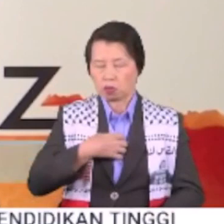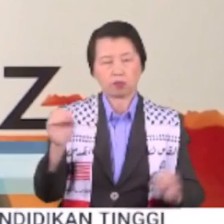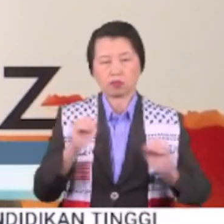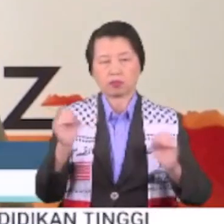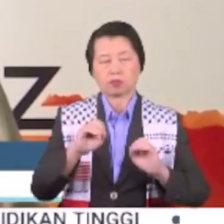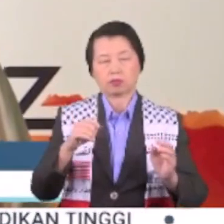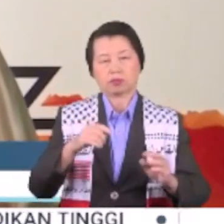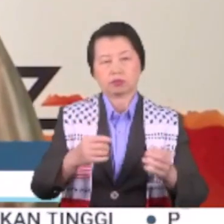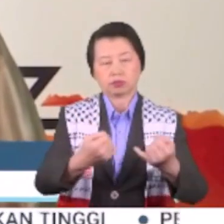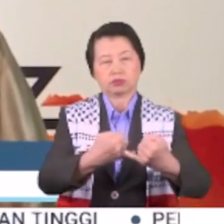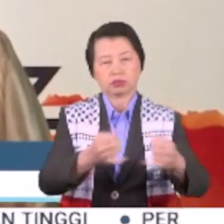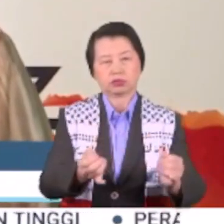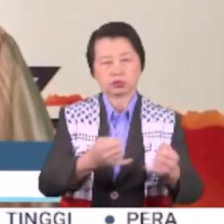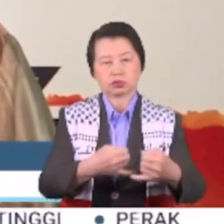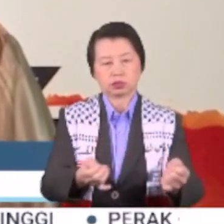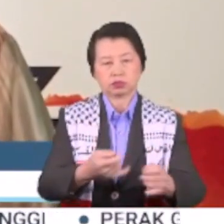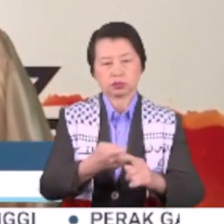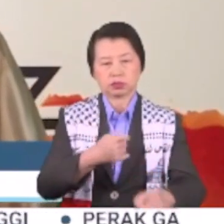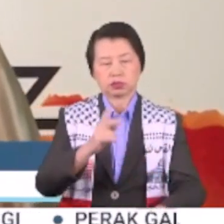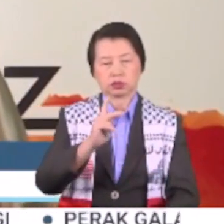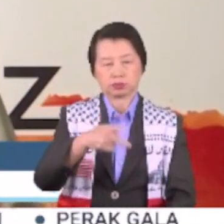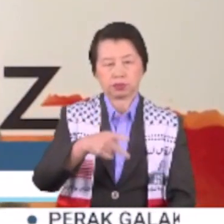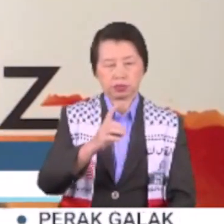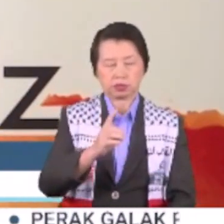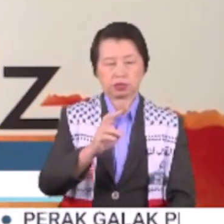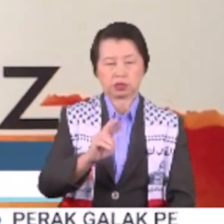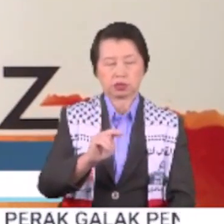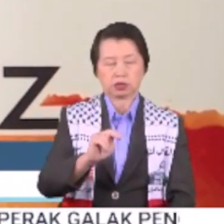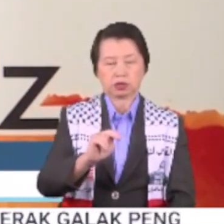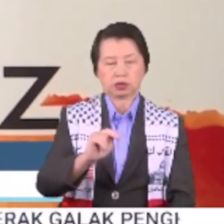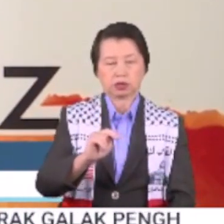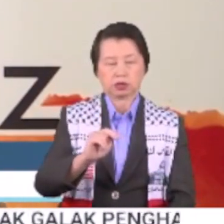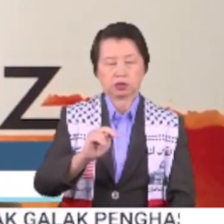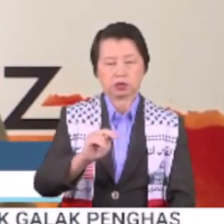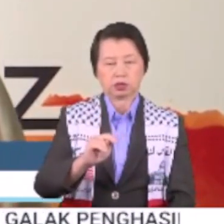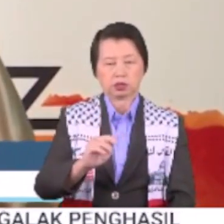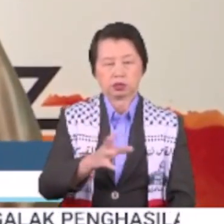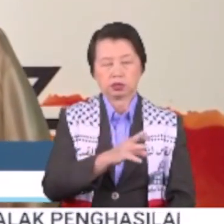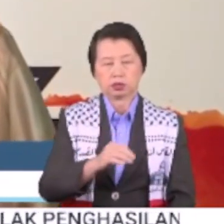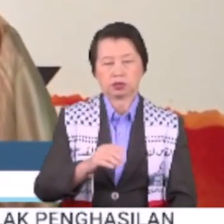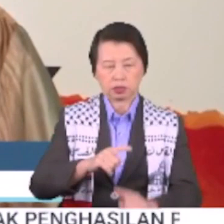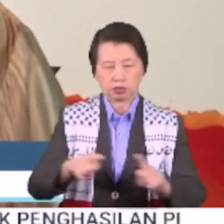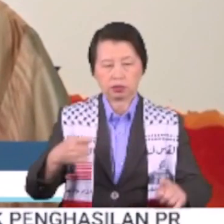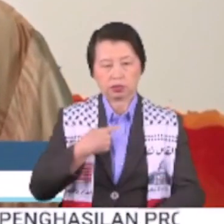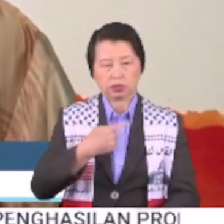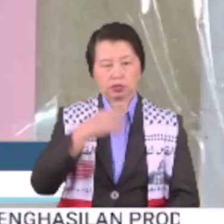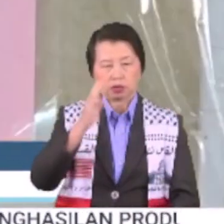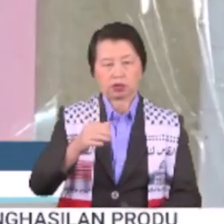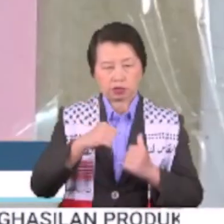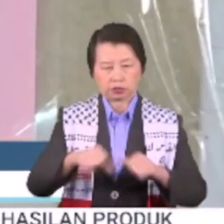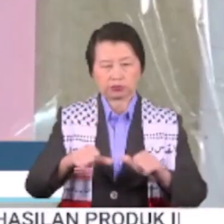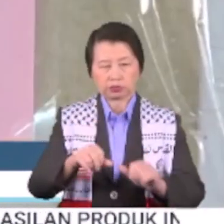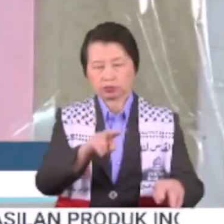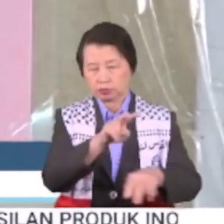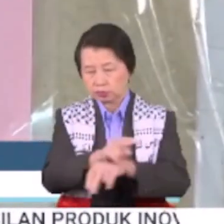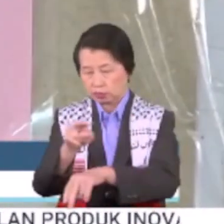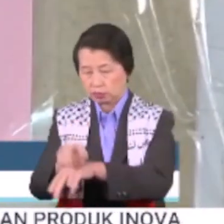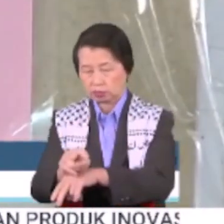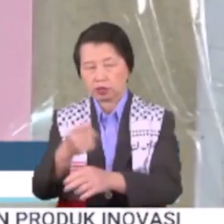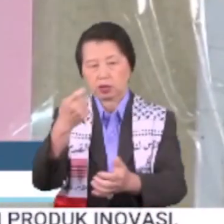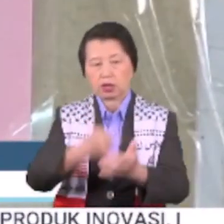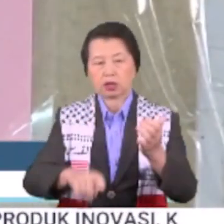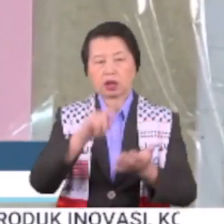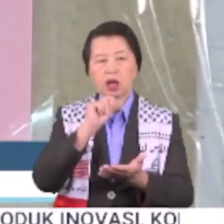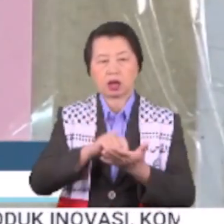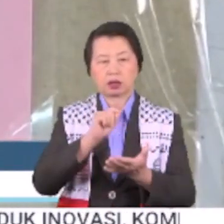di apa ni jabatan kpdcp walau Bagaimanapun kita akan terus memantau harga ayam